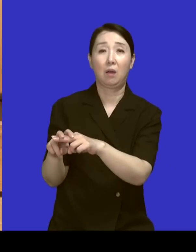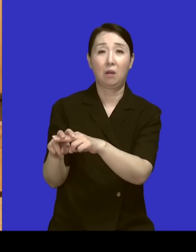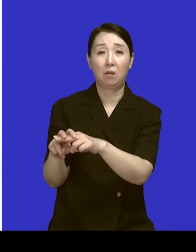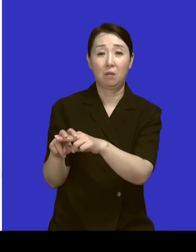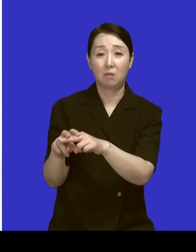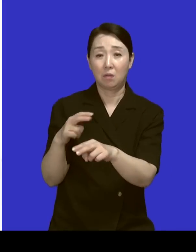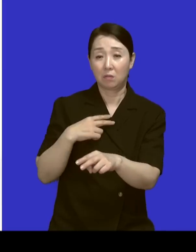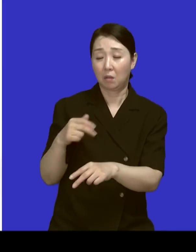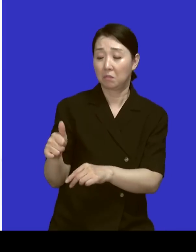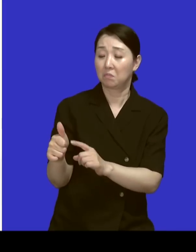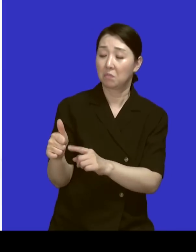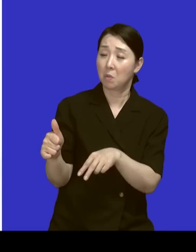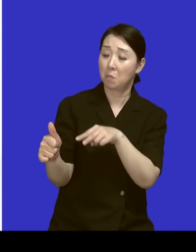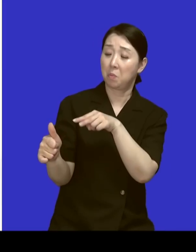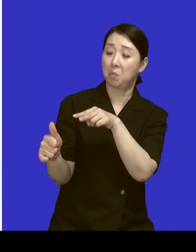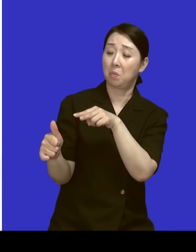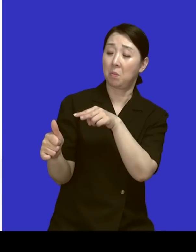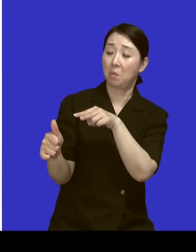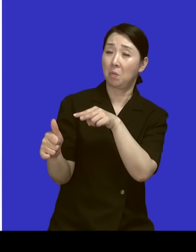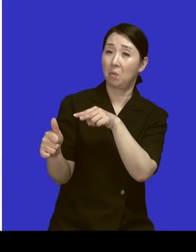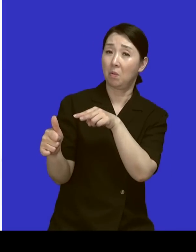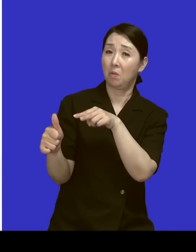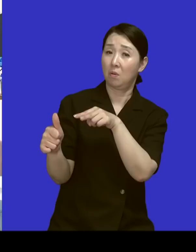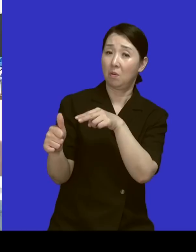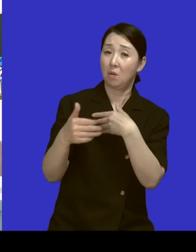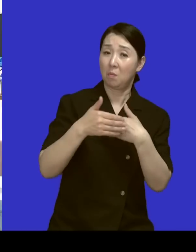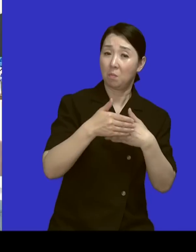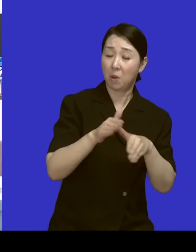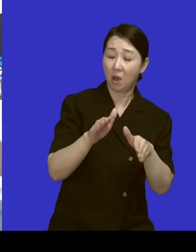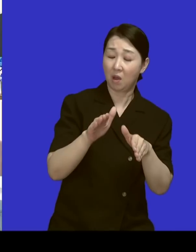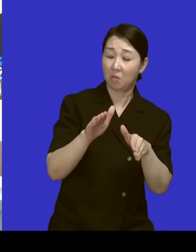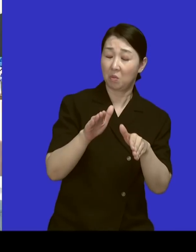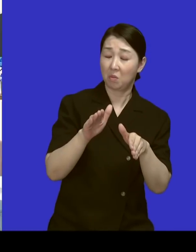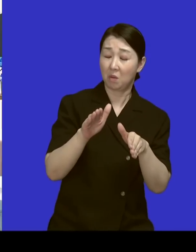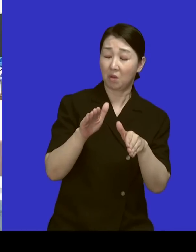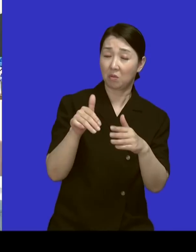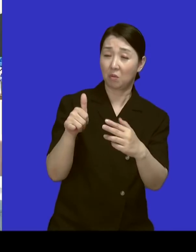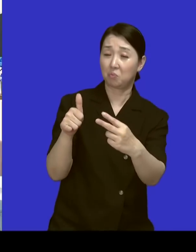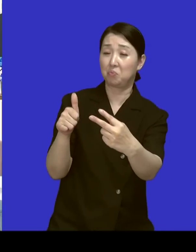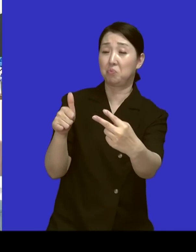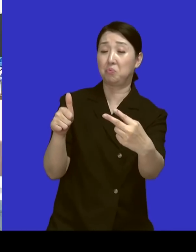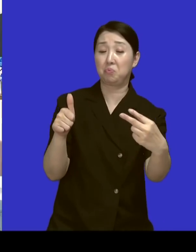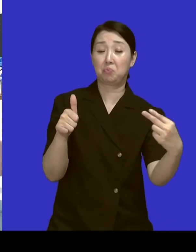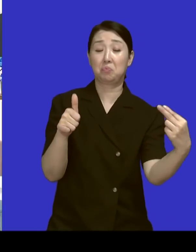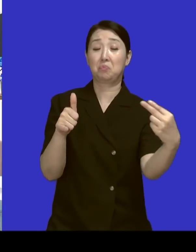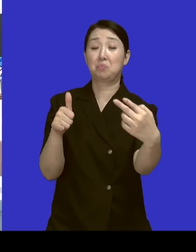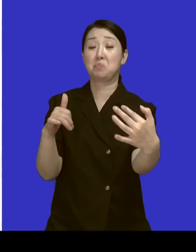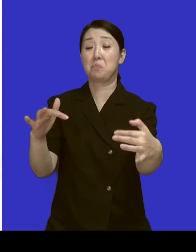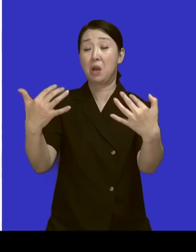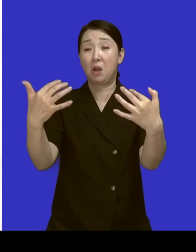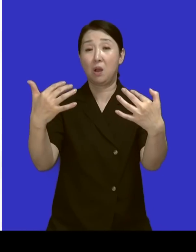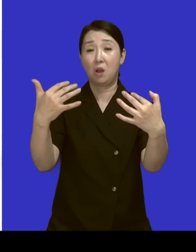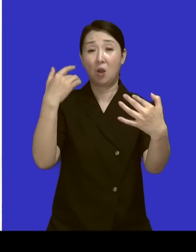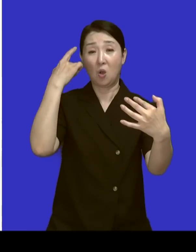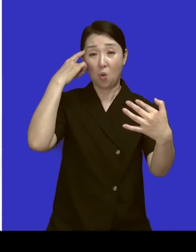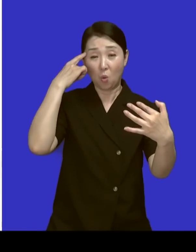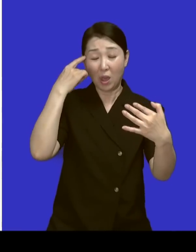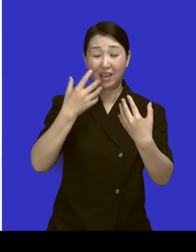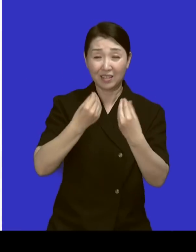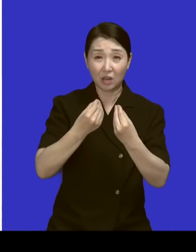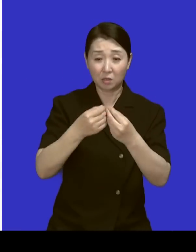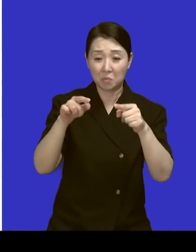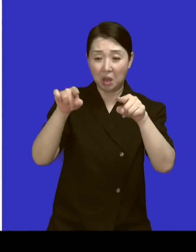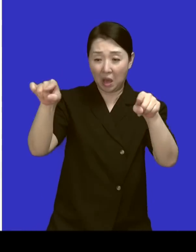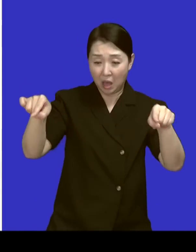예. 저는 그 짝꿍 계속 노려보고 있었는데 반 아이들이 이렇게 둘러싸서 저희 둘을 지켜보고 있는 거예요. 네. 예. 마치 사각 링에서